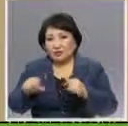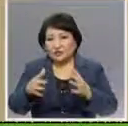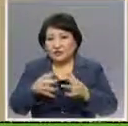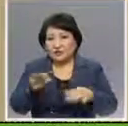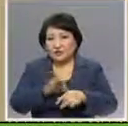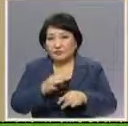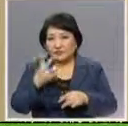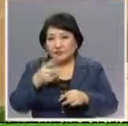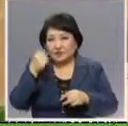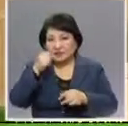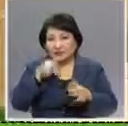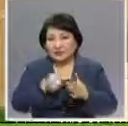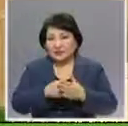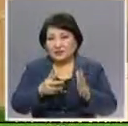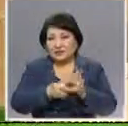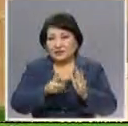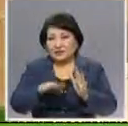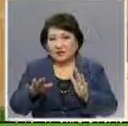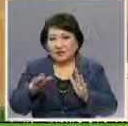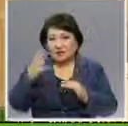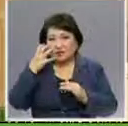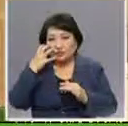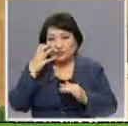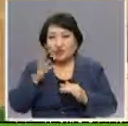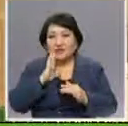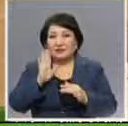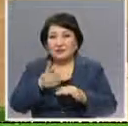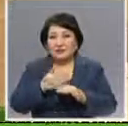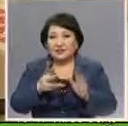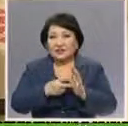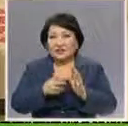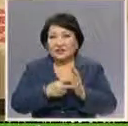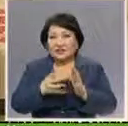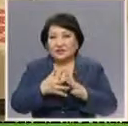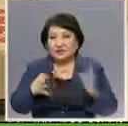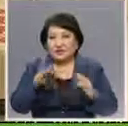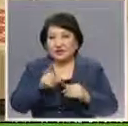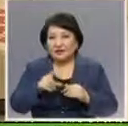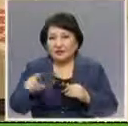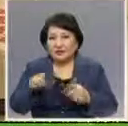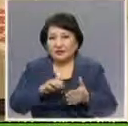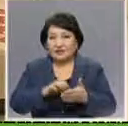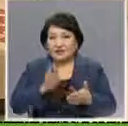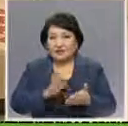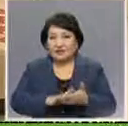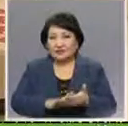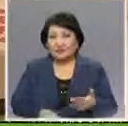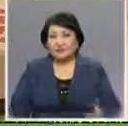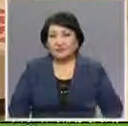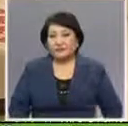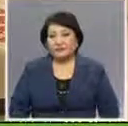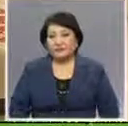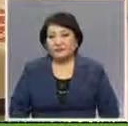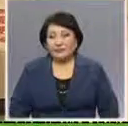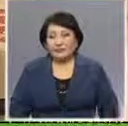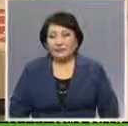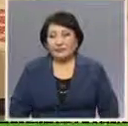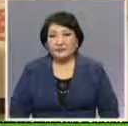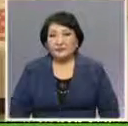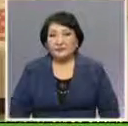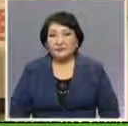балдырғандардың 8 мыңдайы, ал жүкті әйелдер арасында 800-ден аса адам тіркелген. Нәбира Алманова, Виктор Королев, Алматы телеарнасы.